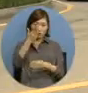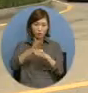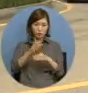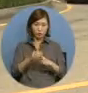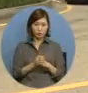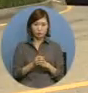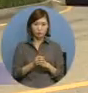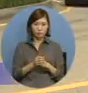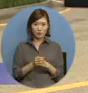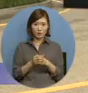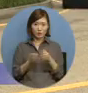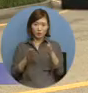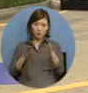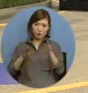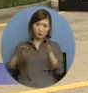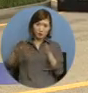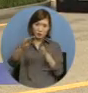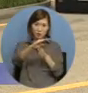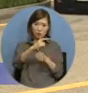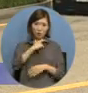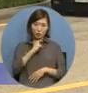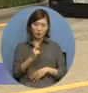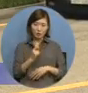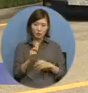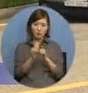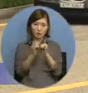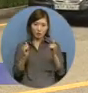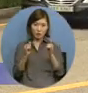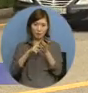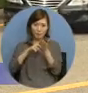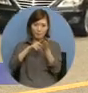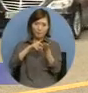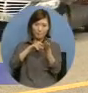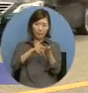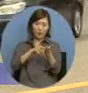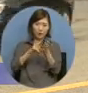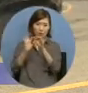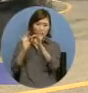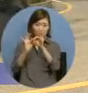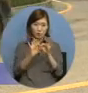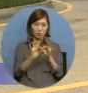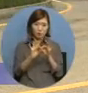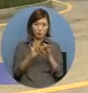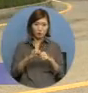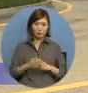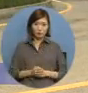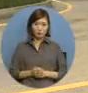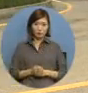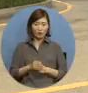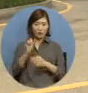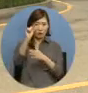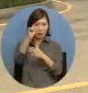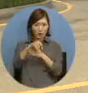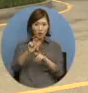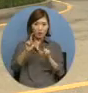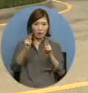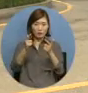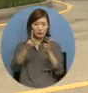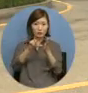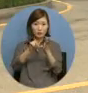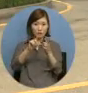좌회전하고자 하는 운전자들이 민원을 많이 제기해 왔었고 허용되지 않은